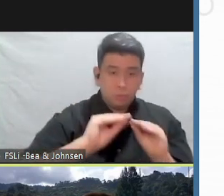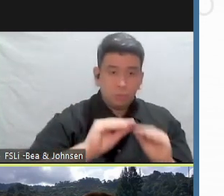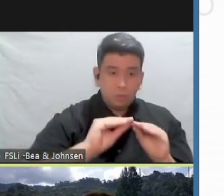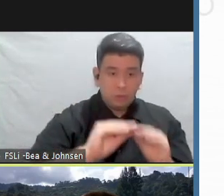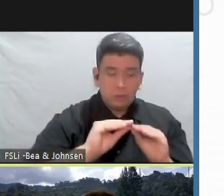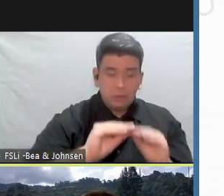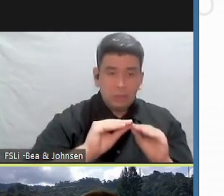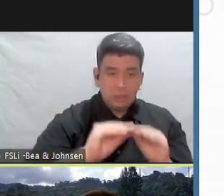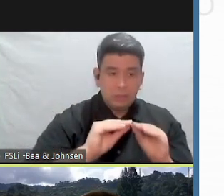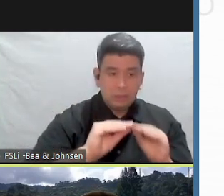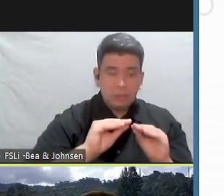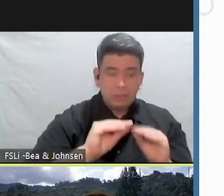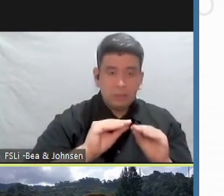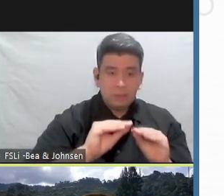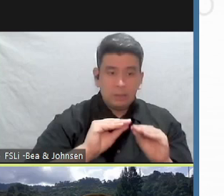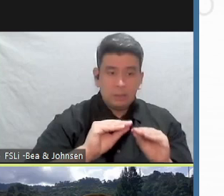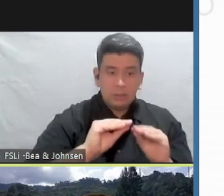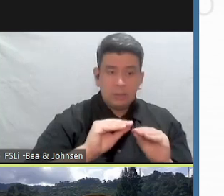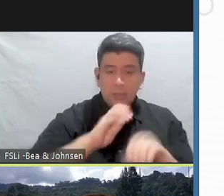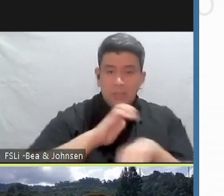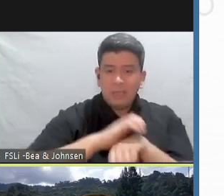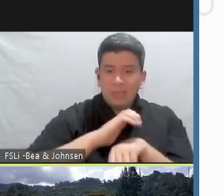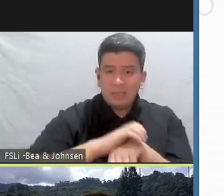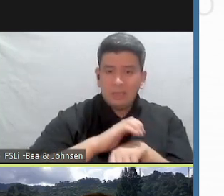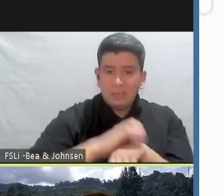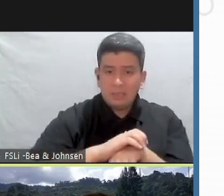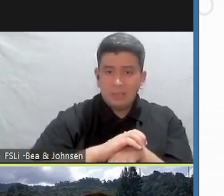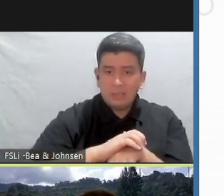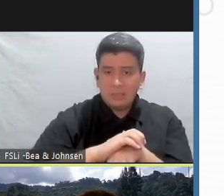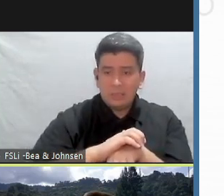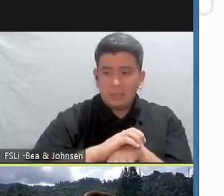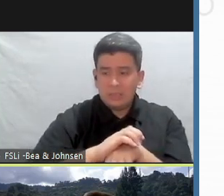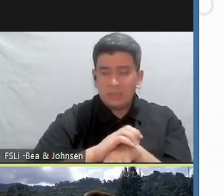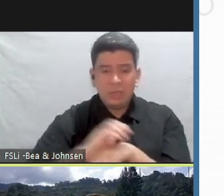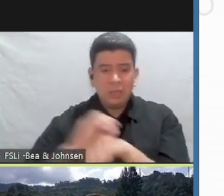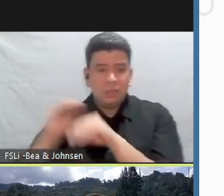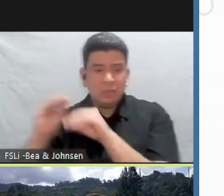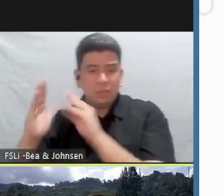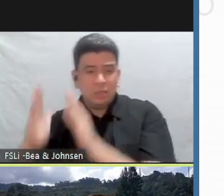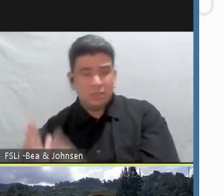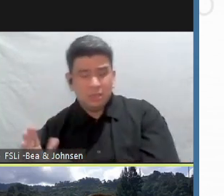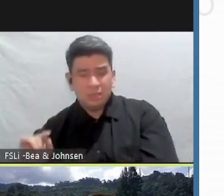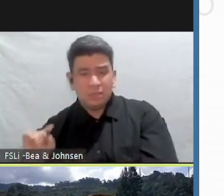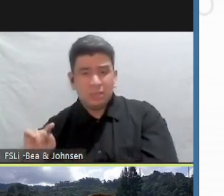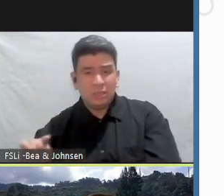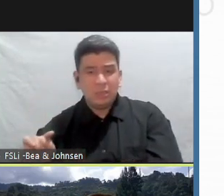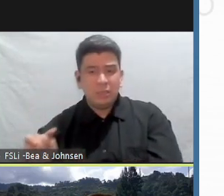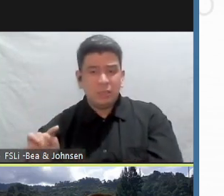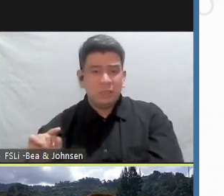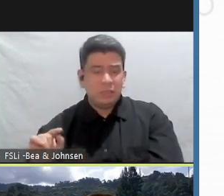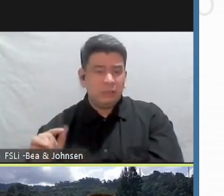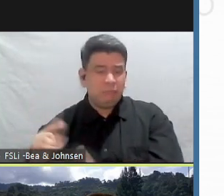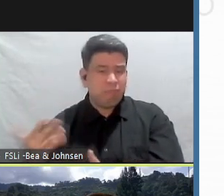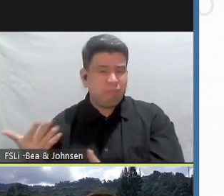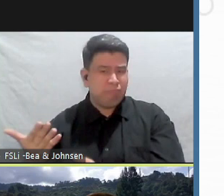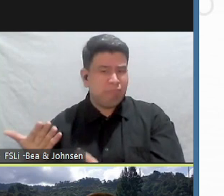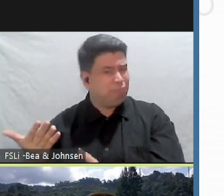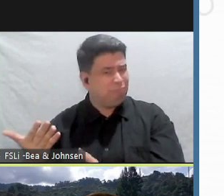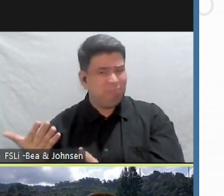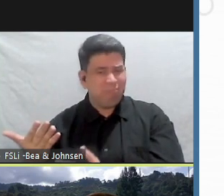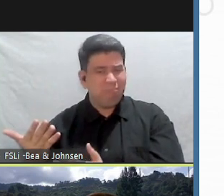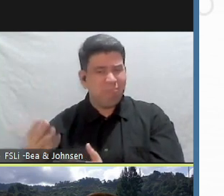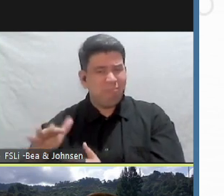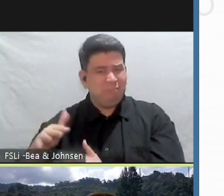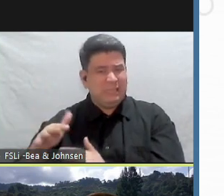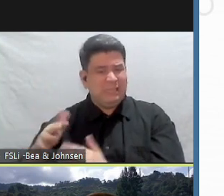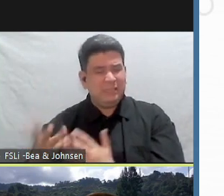batang manghihina sa English, ang mga teachers na manghihina rin sa English, sa math and science, para tumaas tayo sa mga